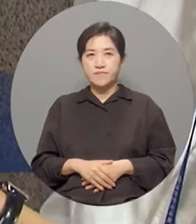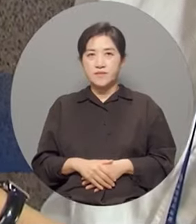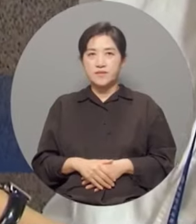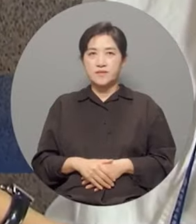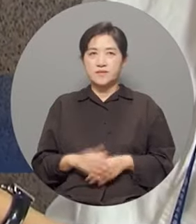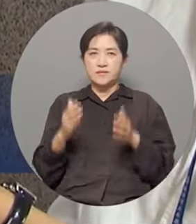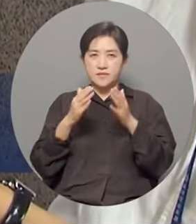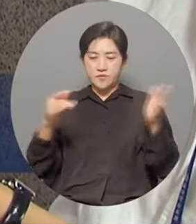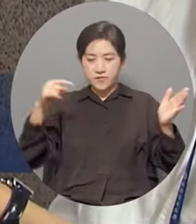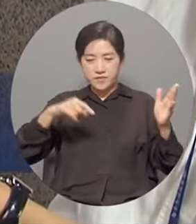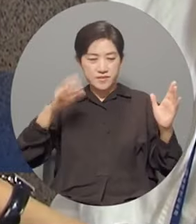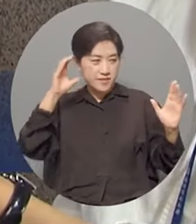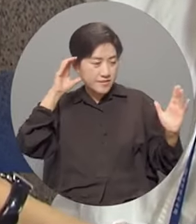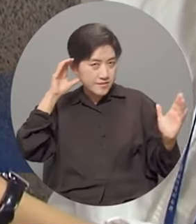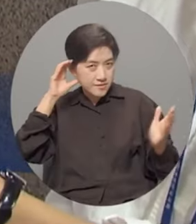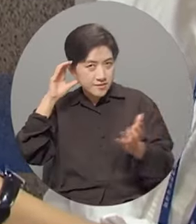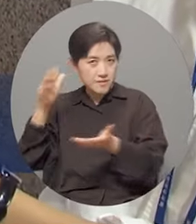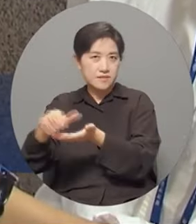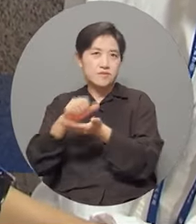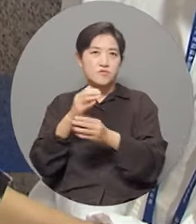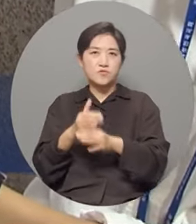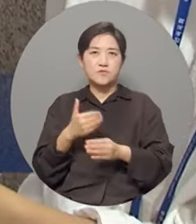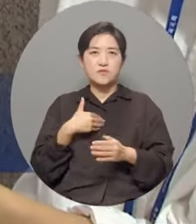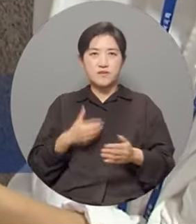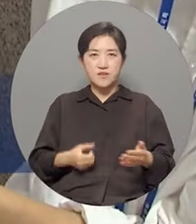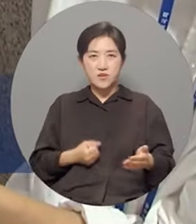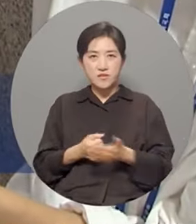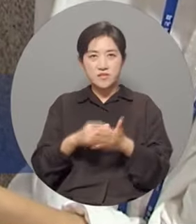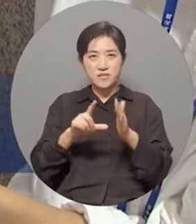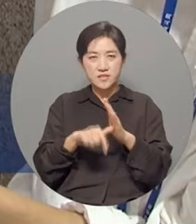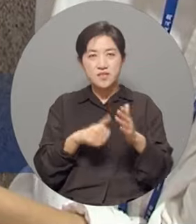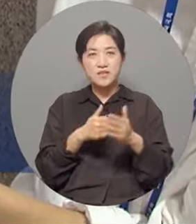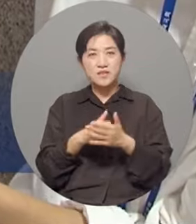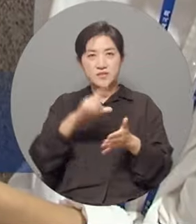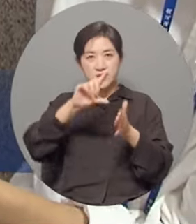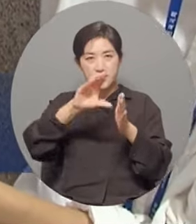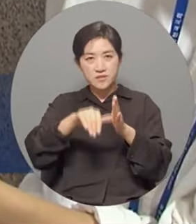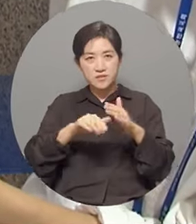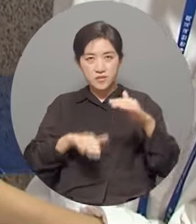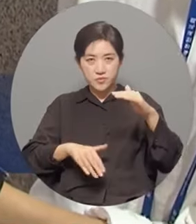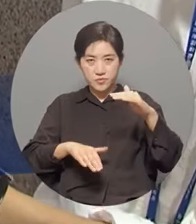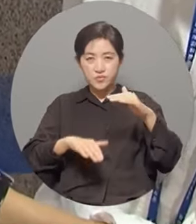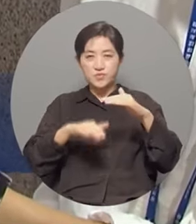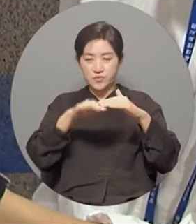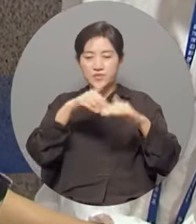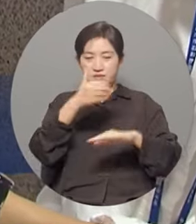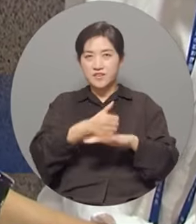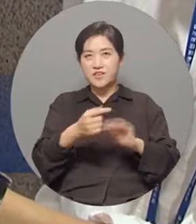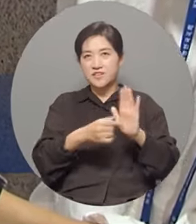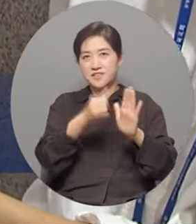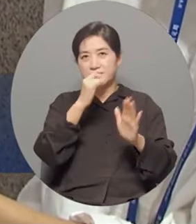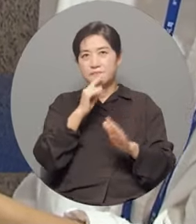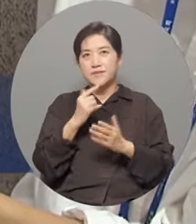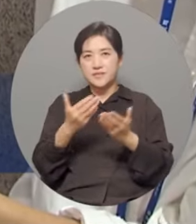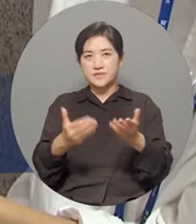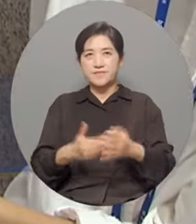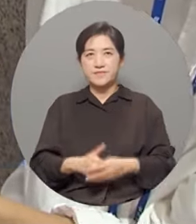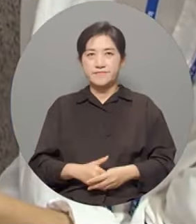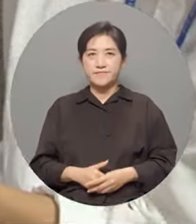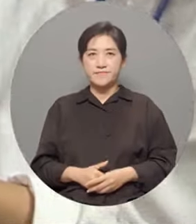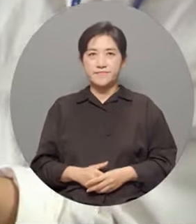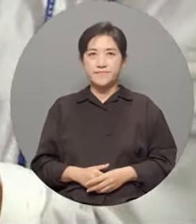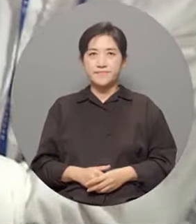깊게 경청하고 있습니다 저의 뭐 결정의 시간 결정의 때는 차오고 있다 이렇게